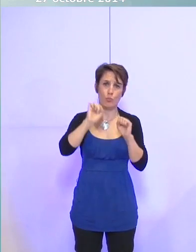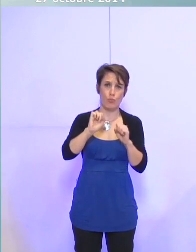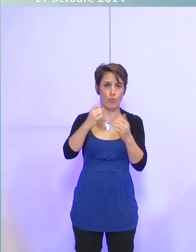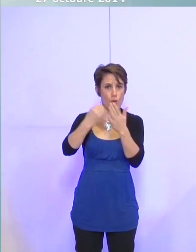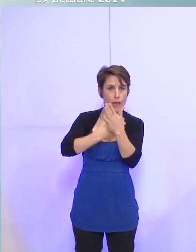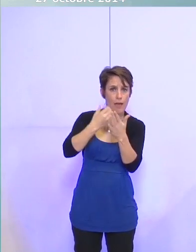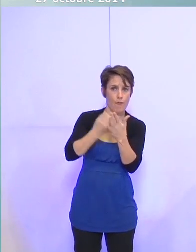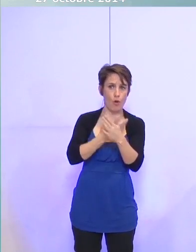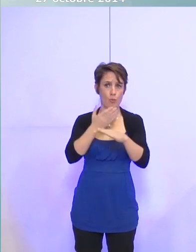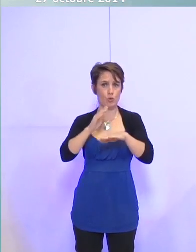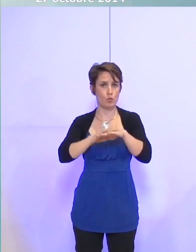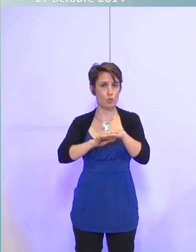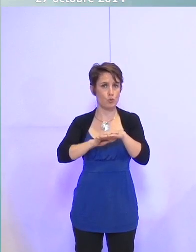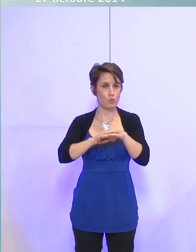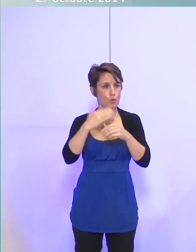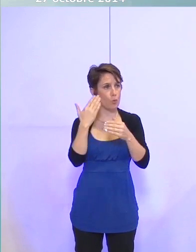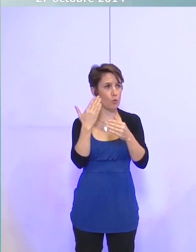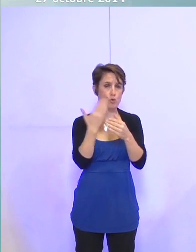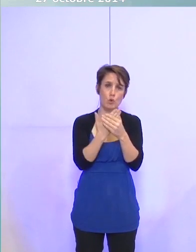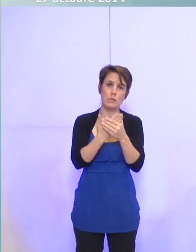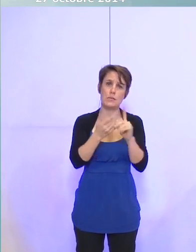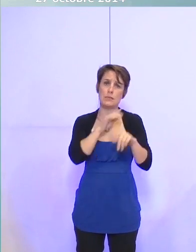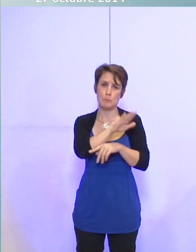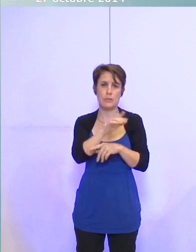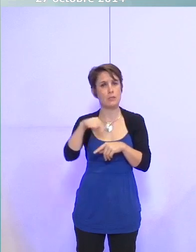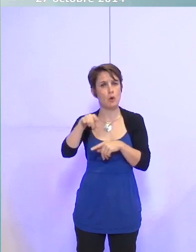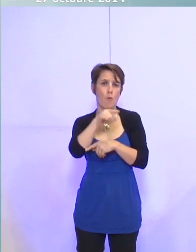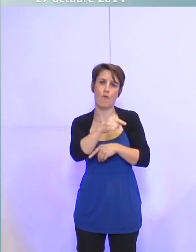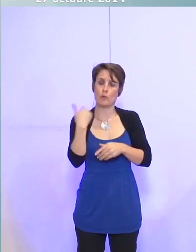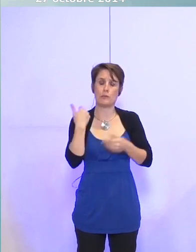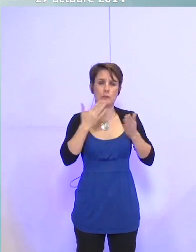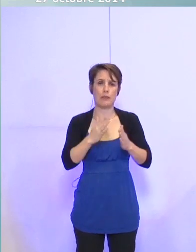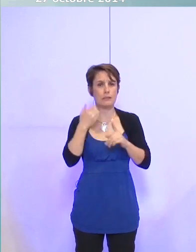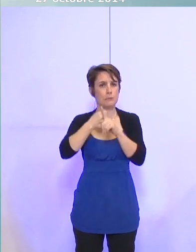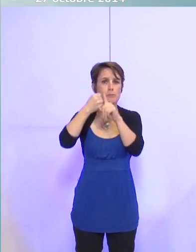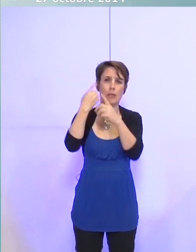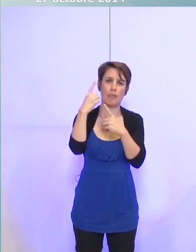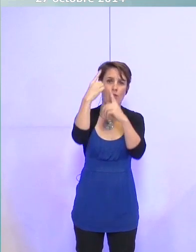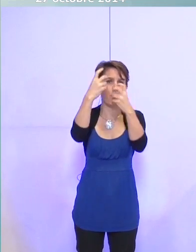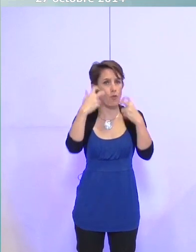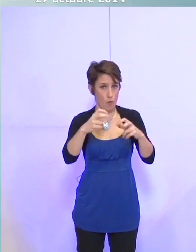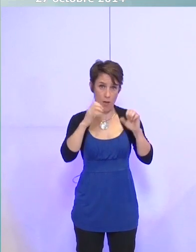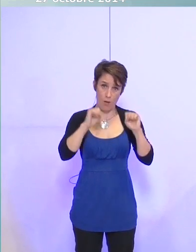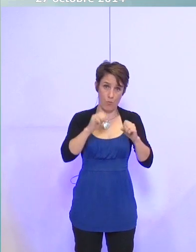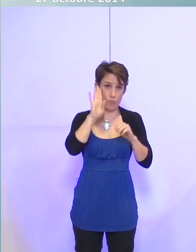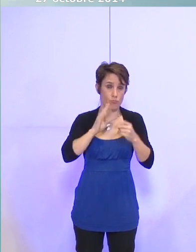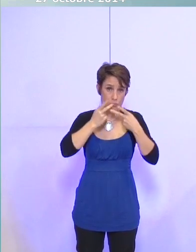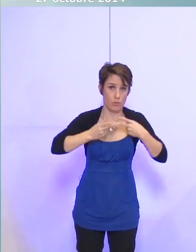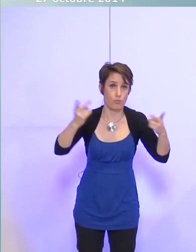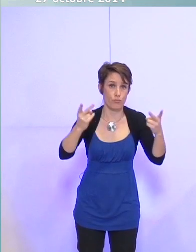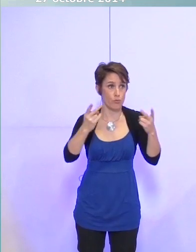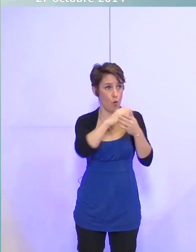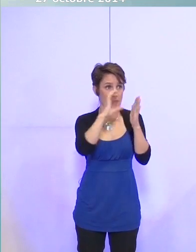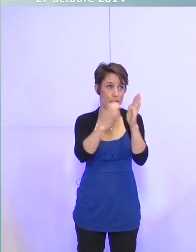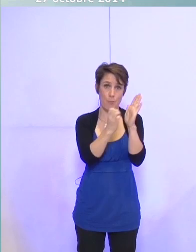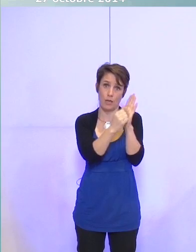déjà prises, du fait de ne pas défendre la ville sur tel et tel dossier, et qu'en toute connaissance des causes, nous puissions le savoir par cette délibération à l'avenir?